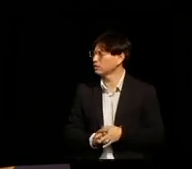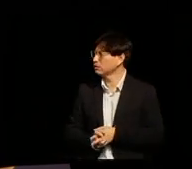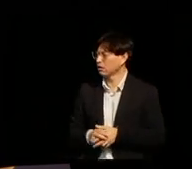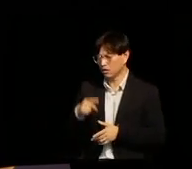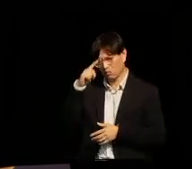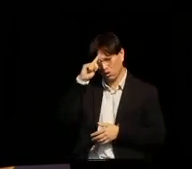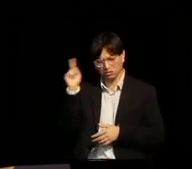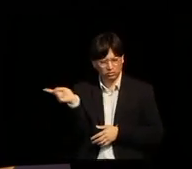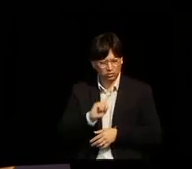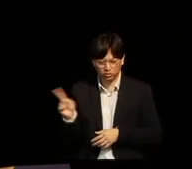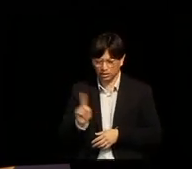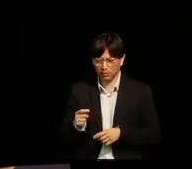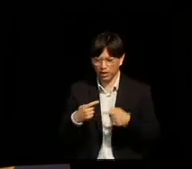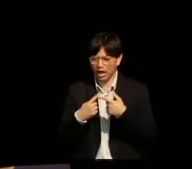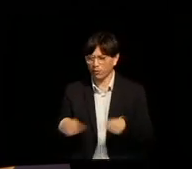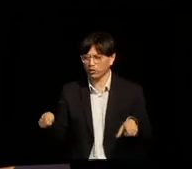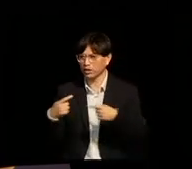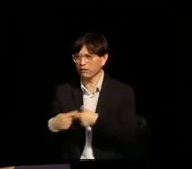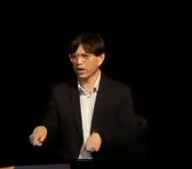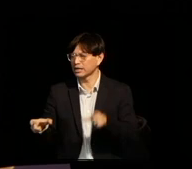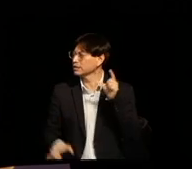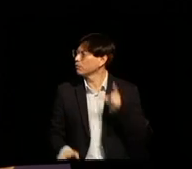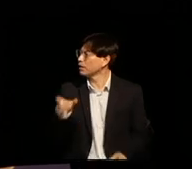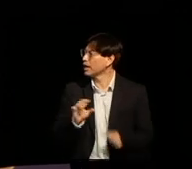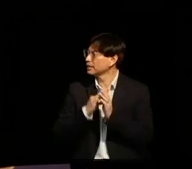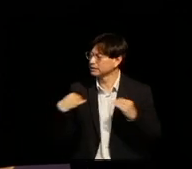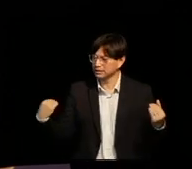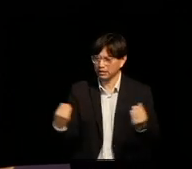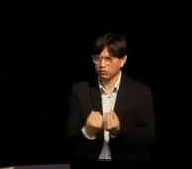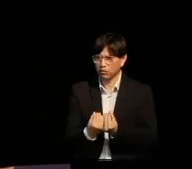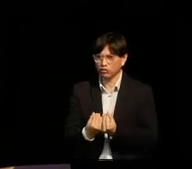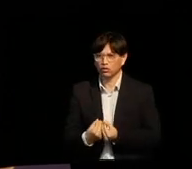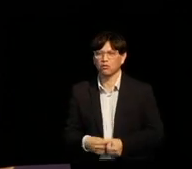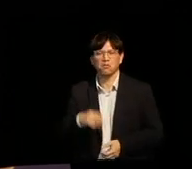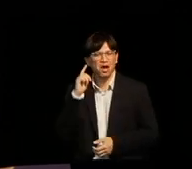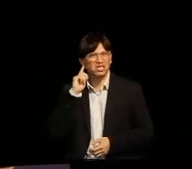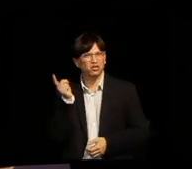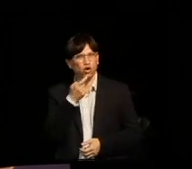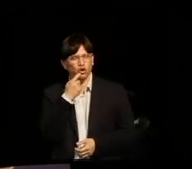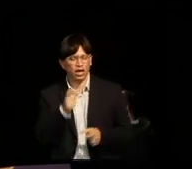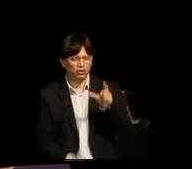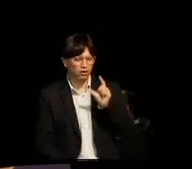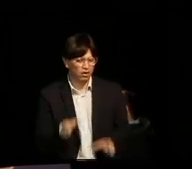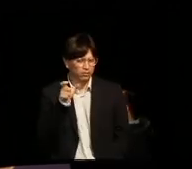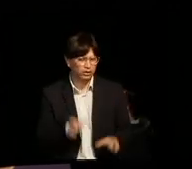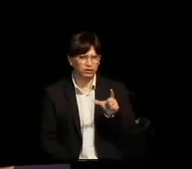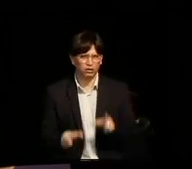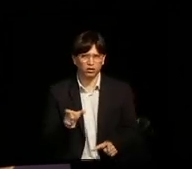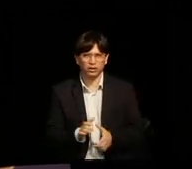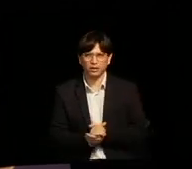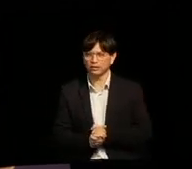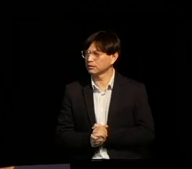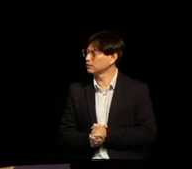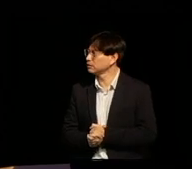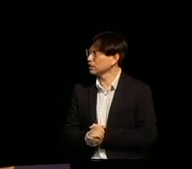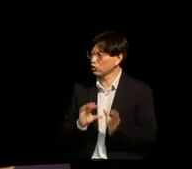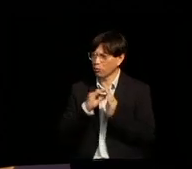Quali sono le le questioni No però poi ascoltando un po' le persone ascoltando questi diaconi o accoliti che stanno per